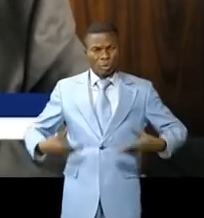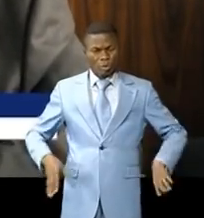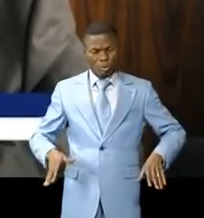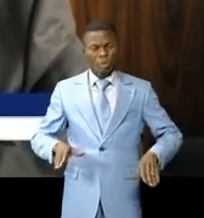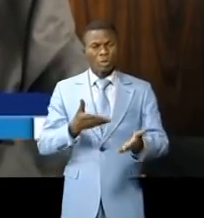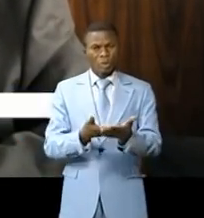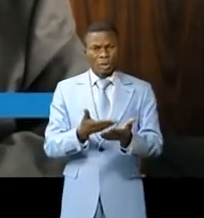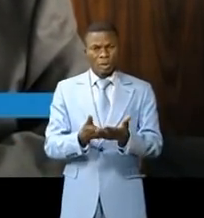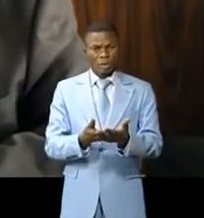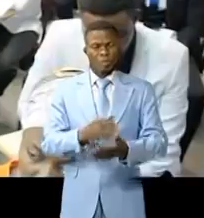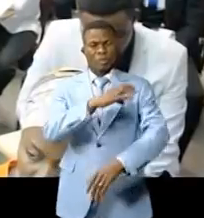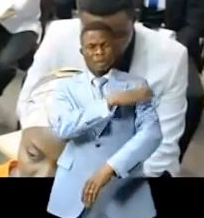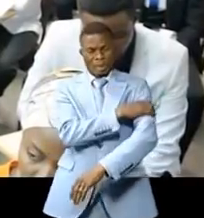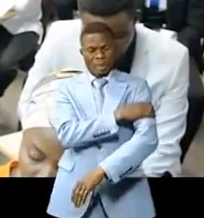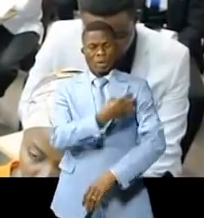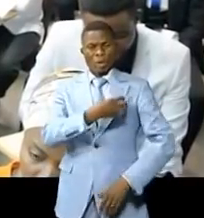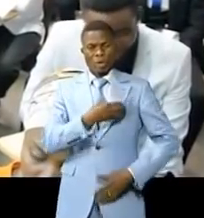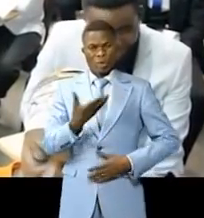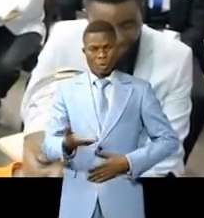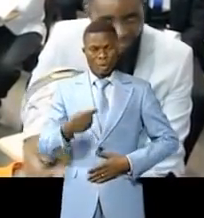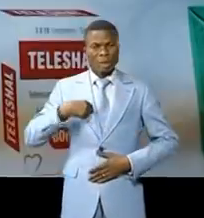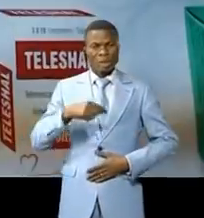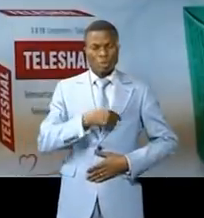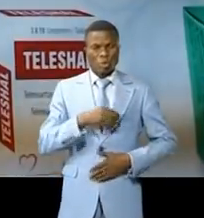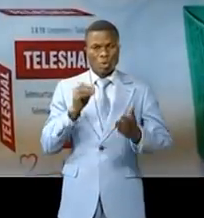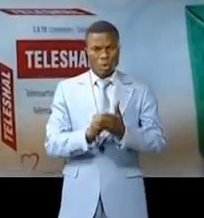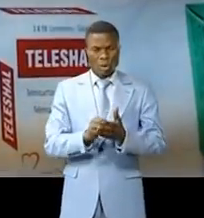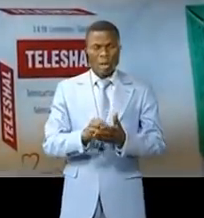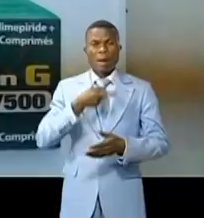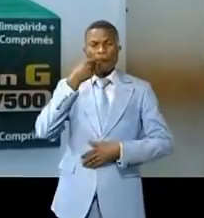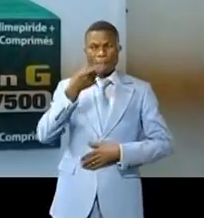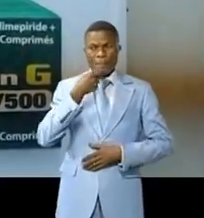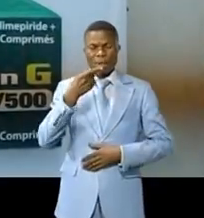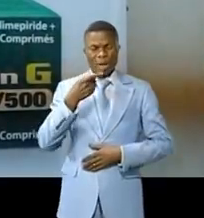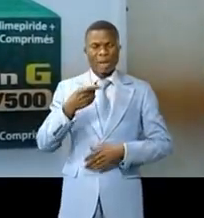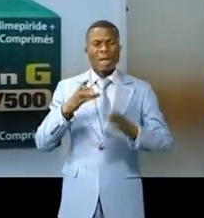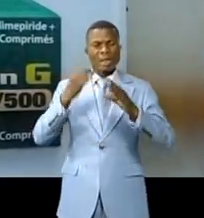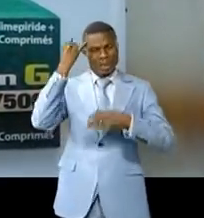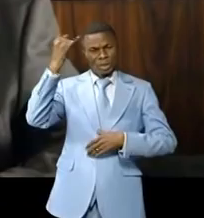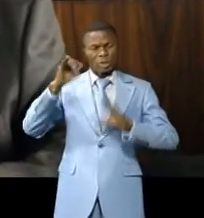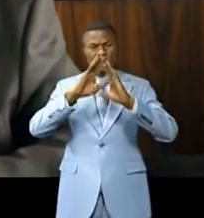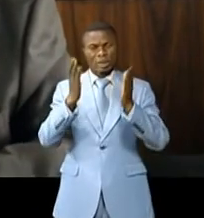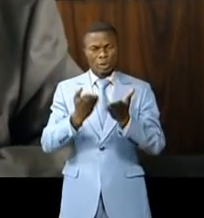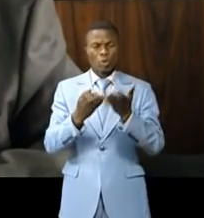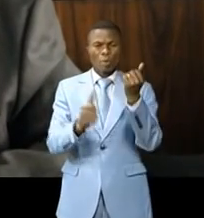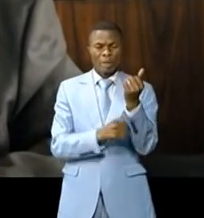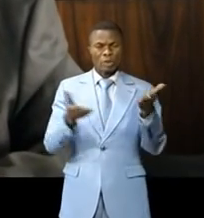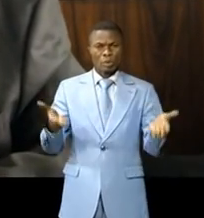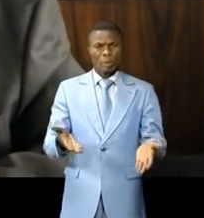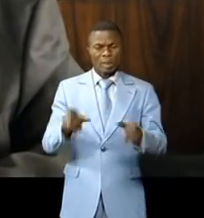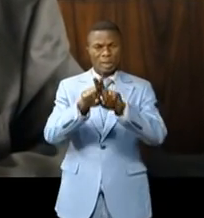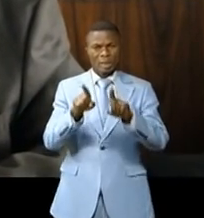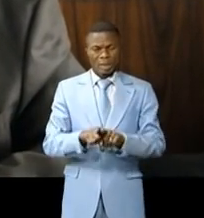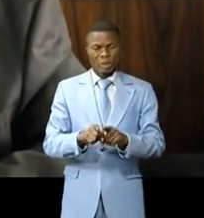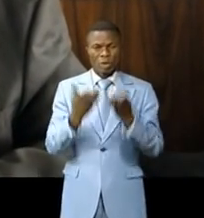mire l'hypertension artérielle. Nous avons également voulu, à l'intention de nos apprenants ainsi que de